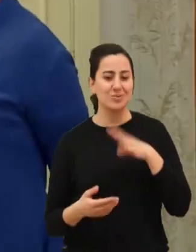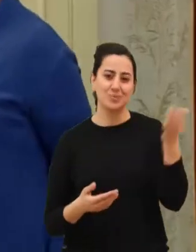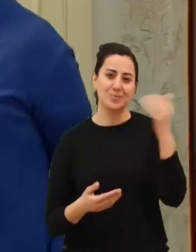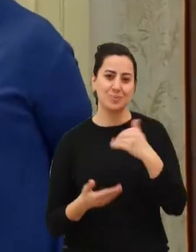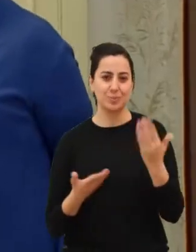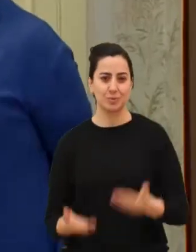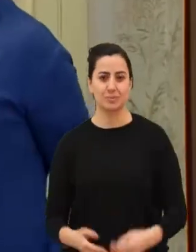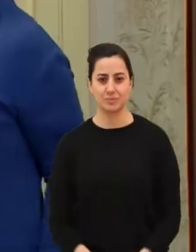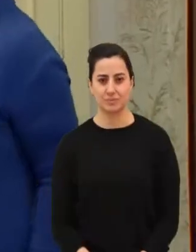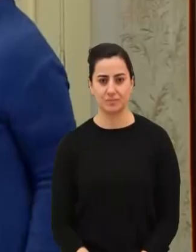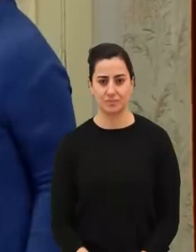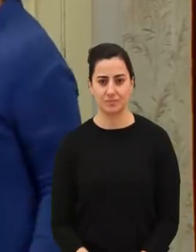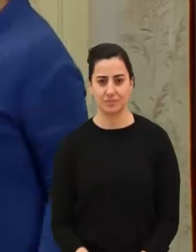işte.